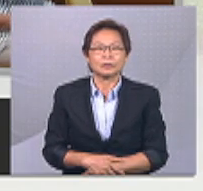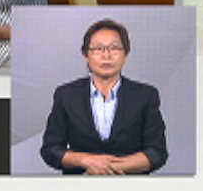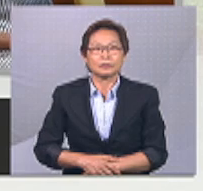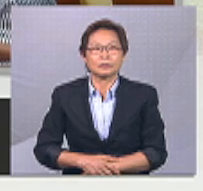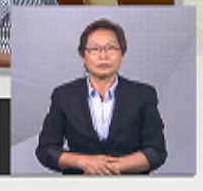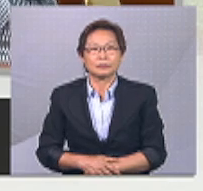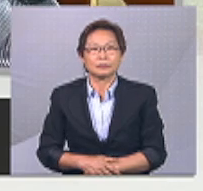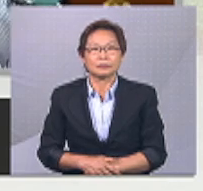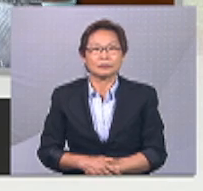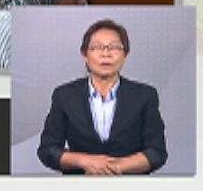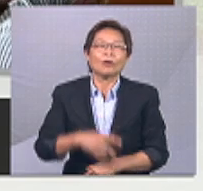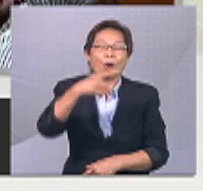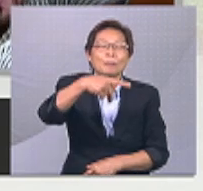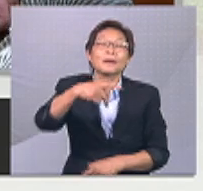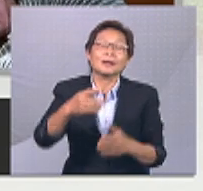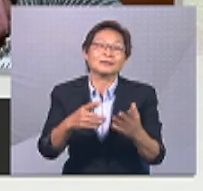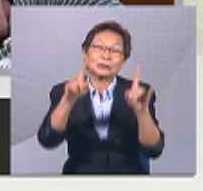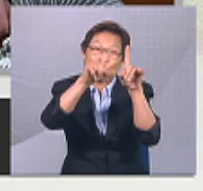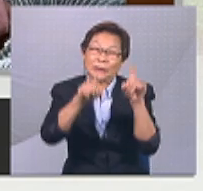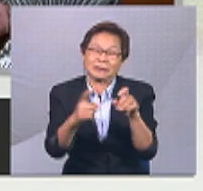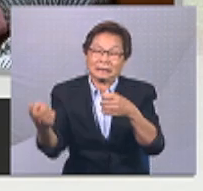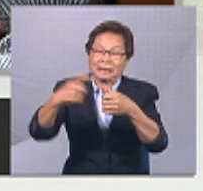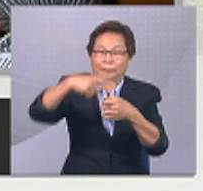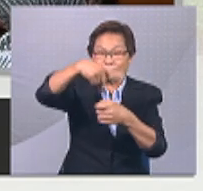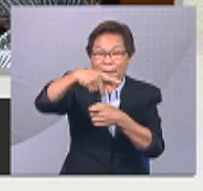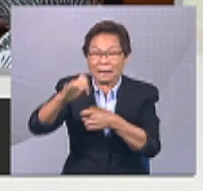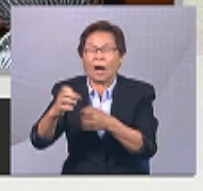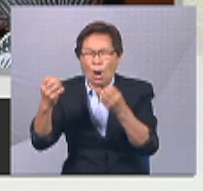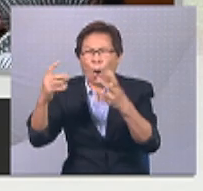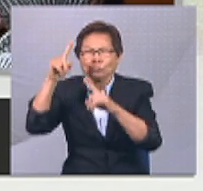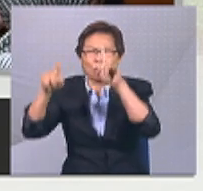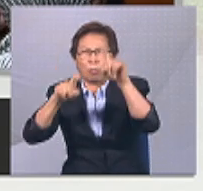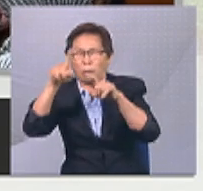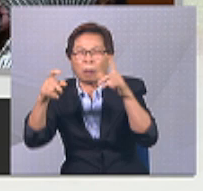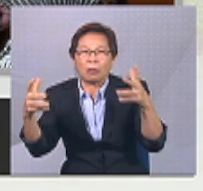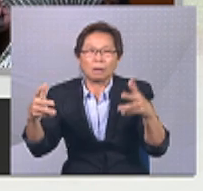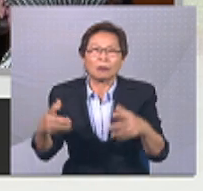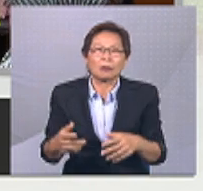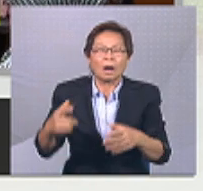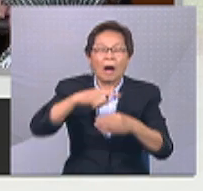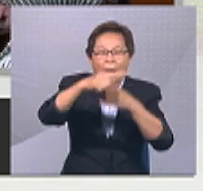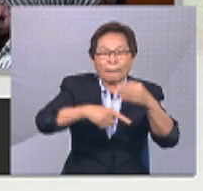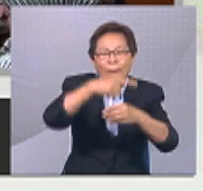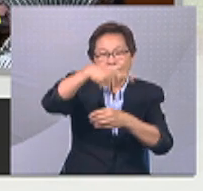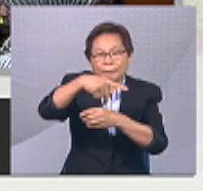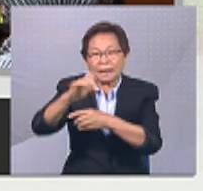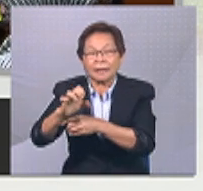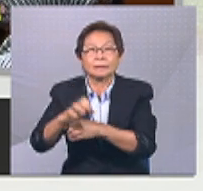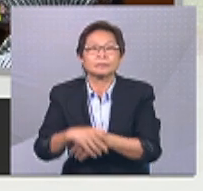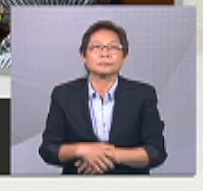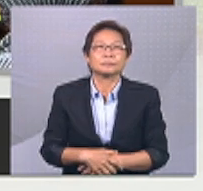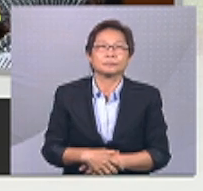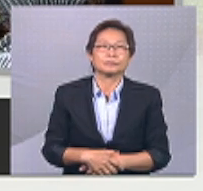on PPEs, okay? Just want to ask, because a lot of people have come forward to produce PPE. They come from